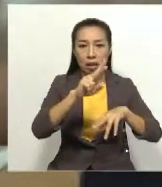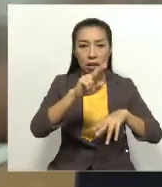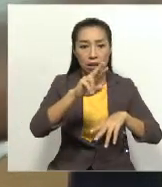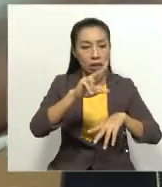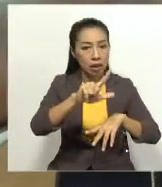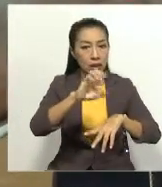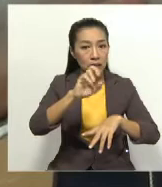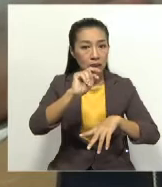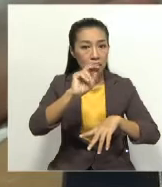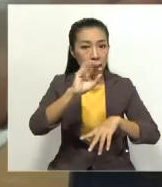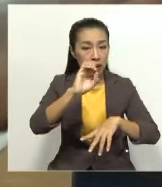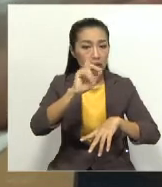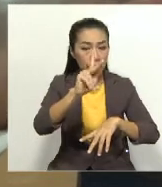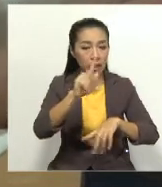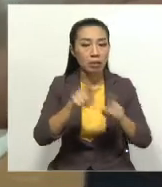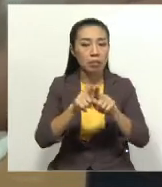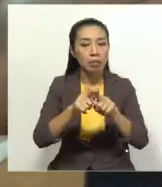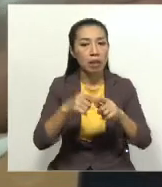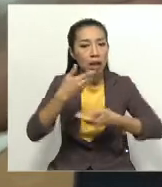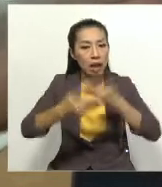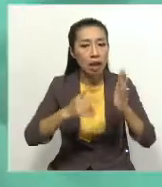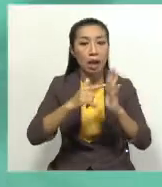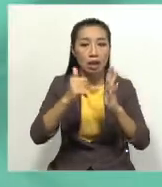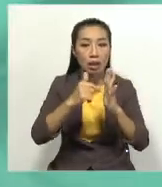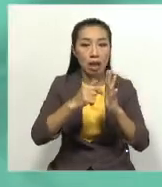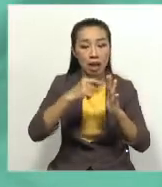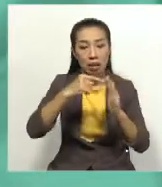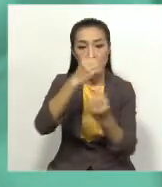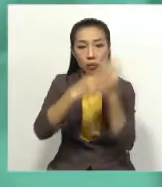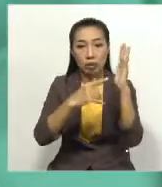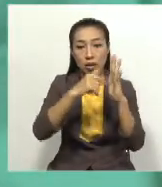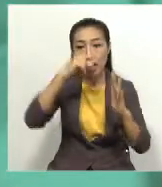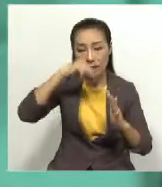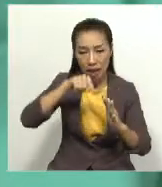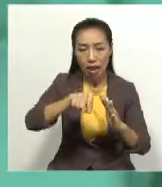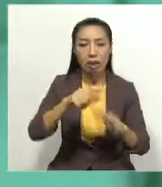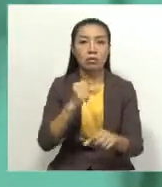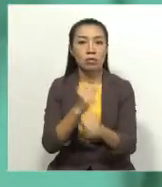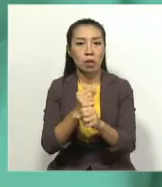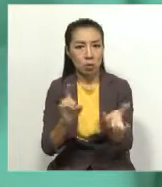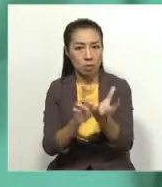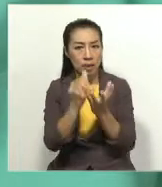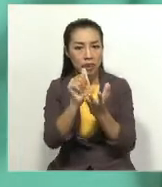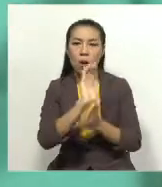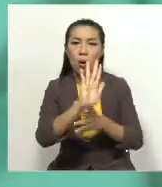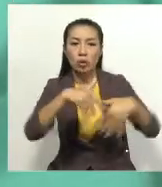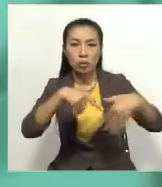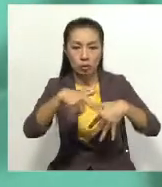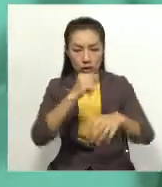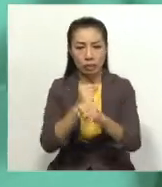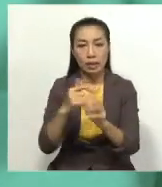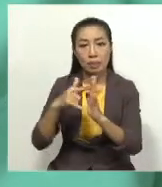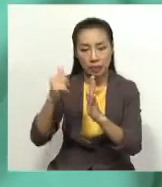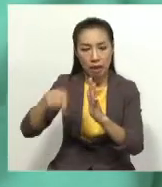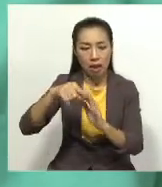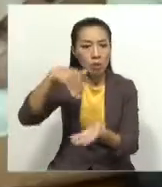นฟูผลิตจำหน่ายยาสมุนไพรที่มีคุณภาพเน้นการใช้สมุนไพรคุณภาพดีในท้องถิ่นยกระดับเป็นศู